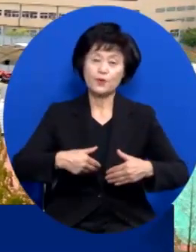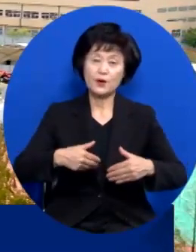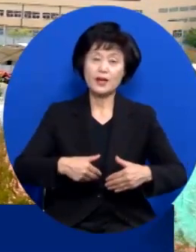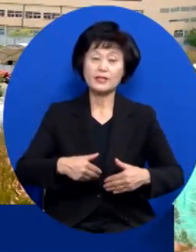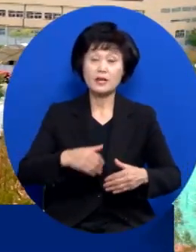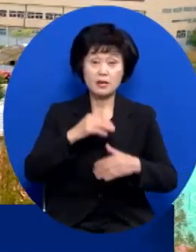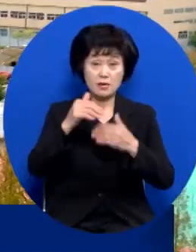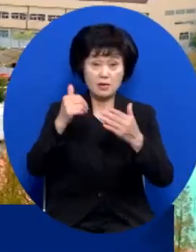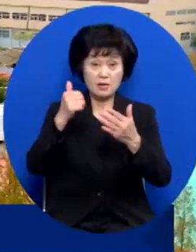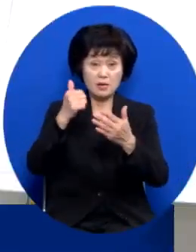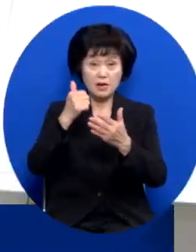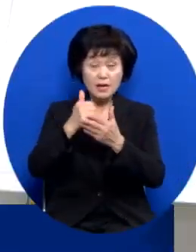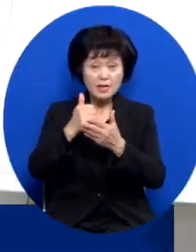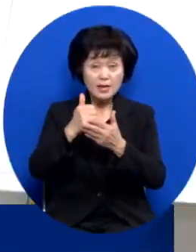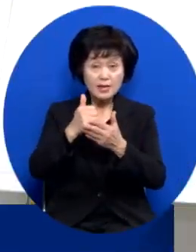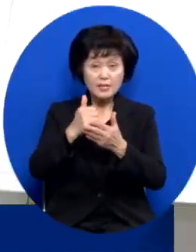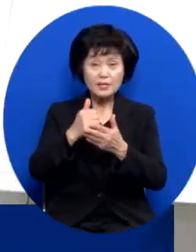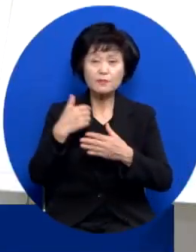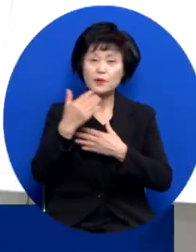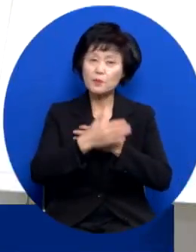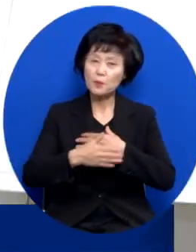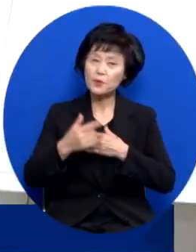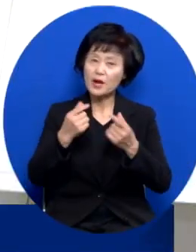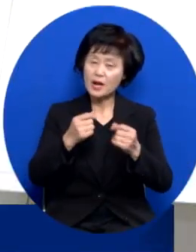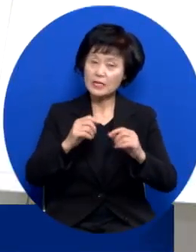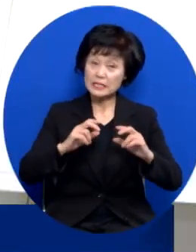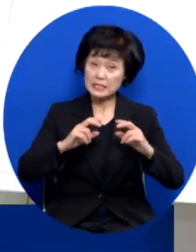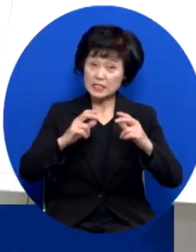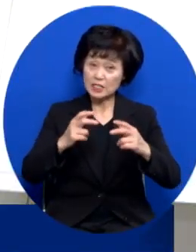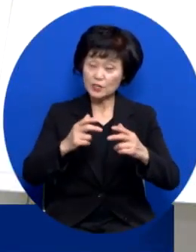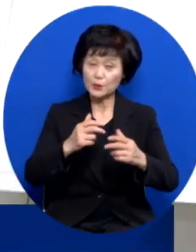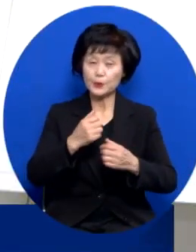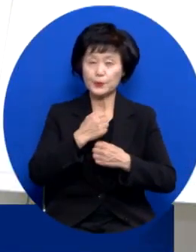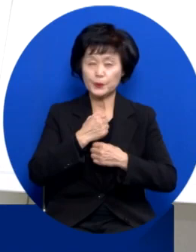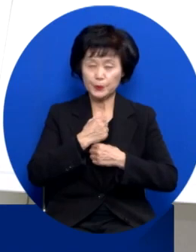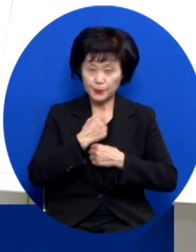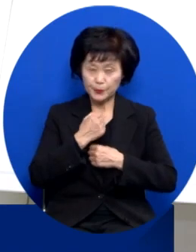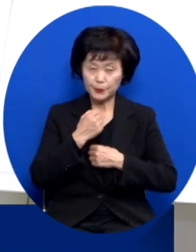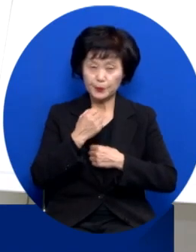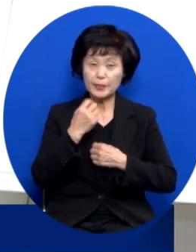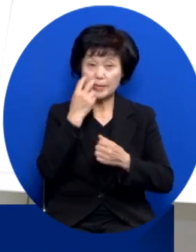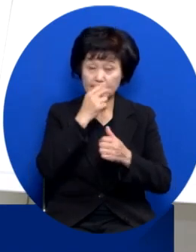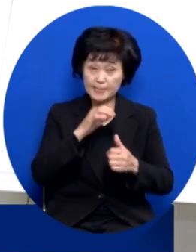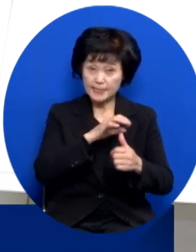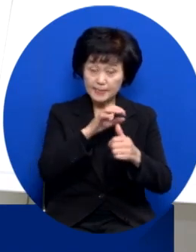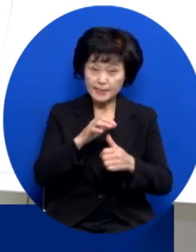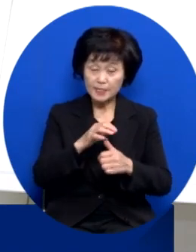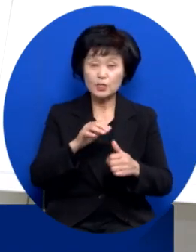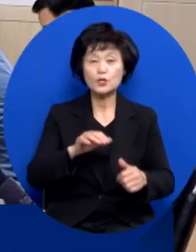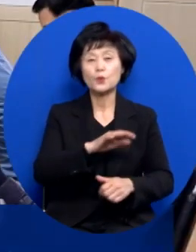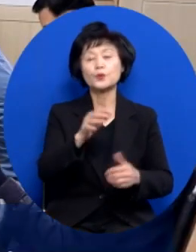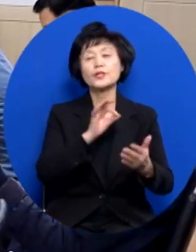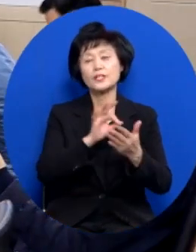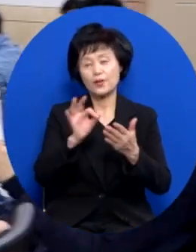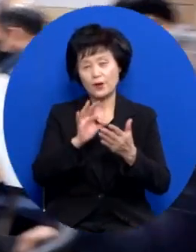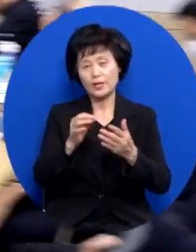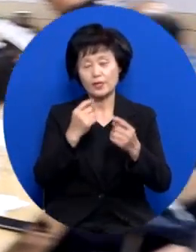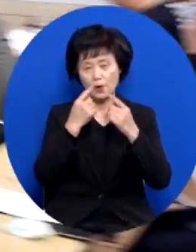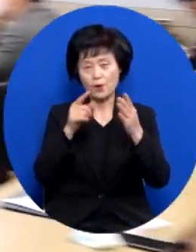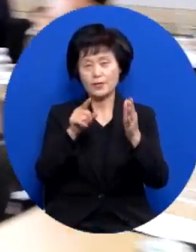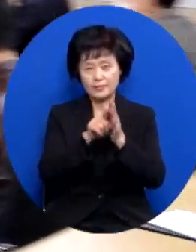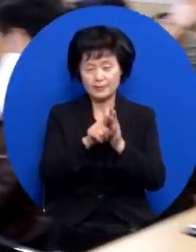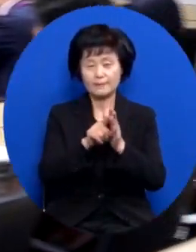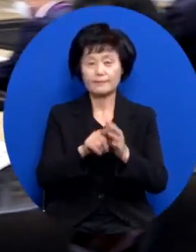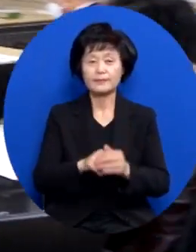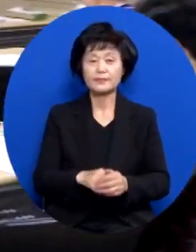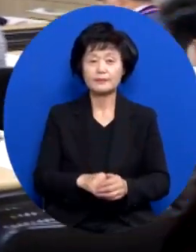그 하나님이 몸과 같은 이 지구를 지키는데 우리를 활용해 주실 거라고 확신합니다. 이어 전남